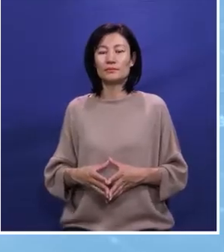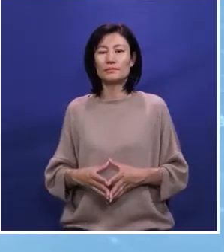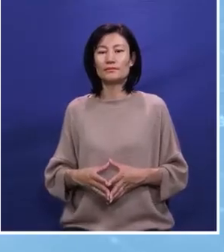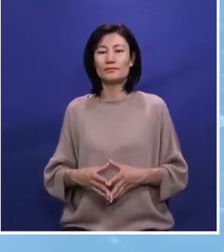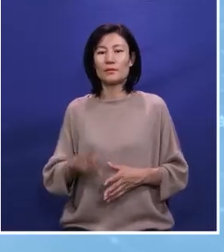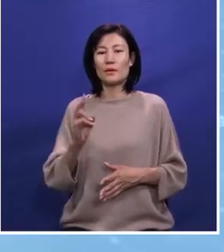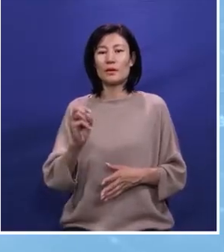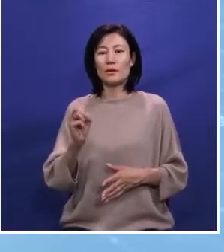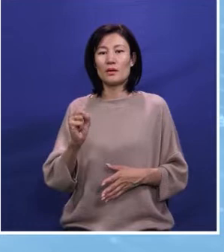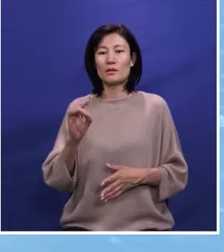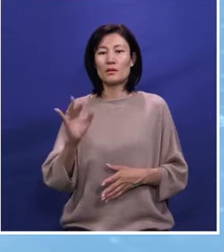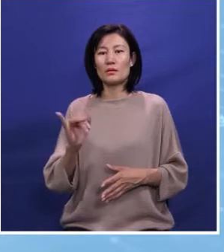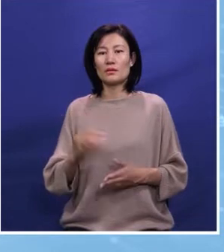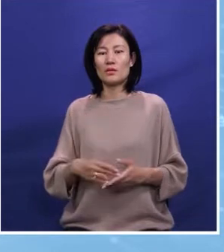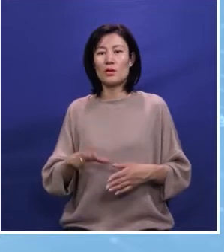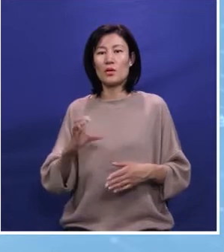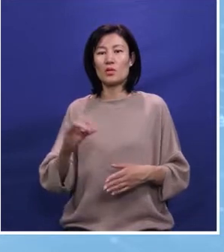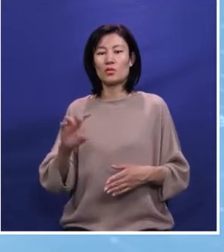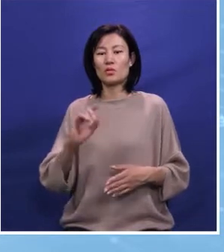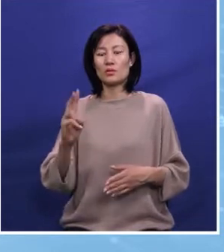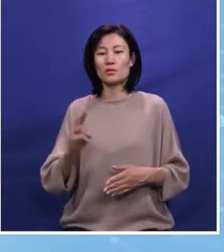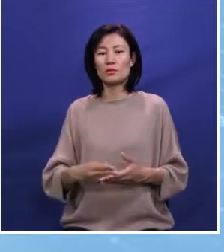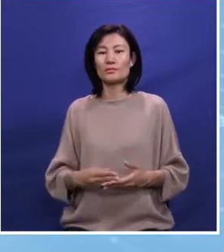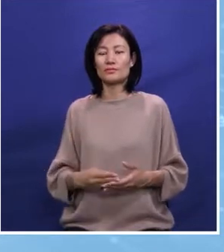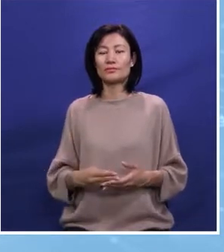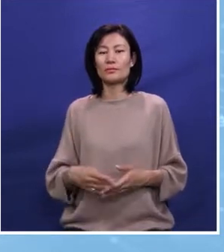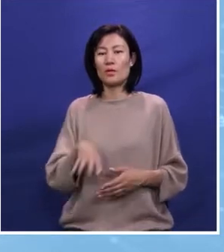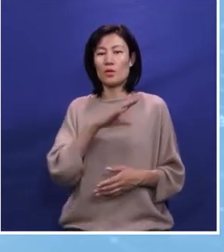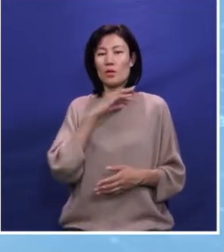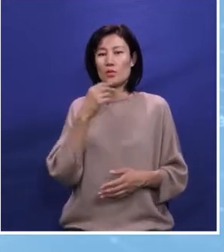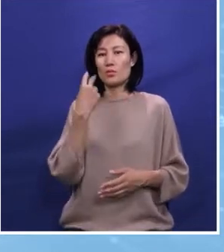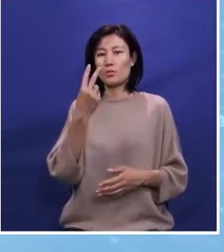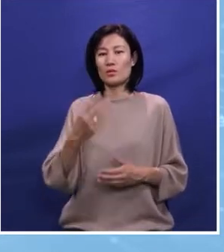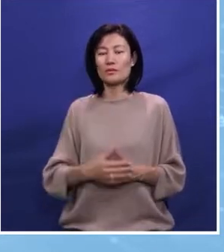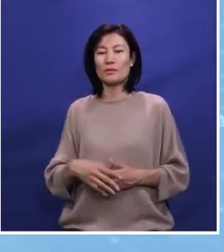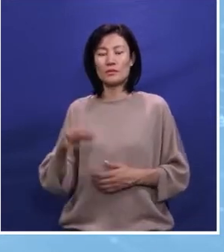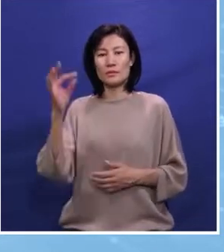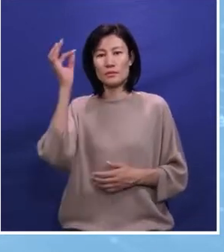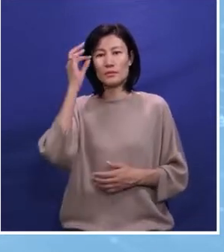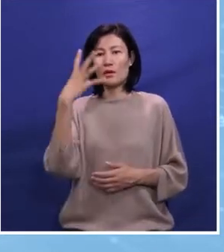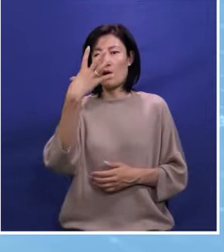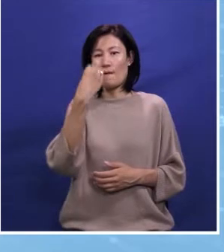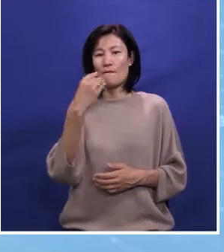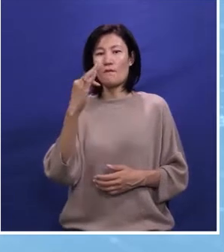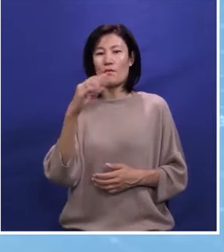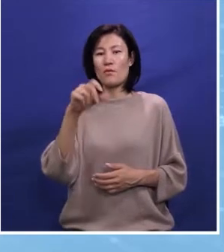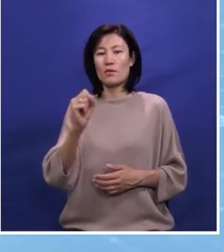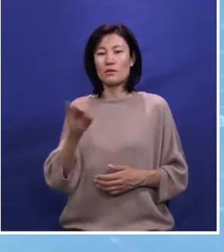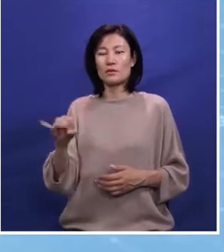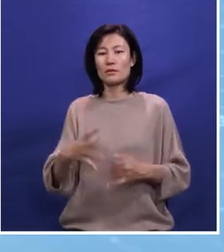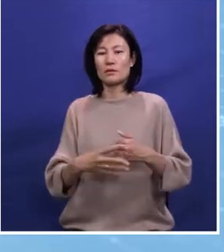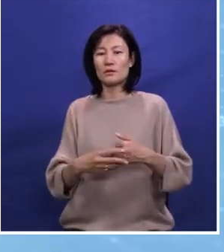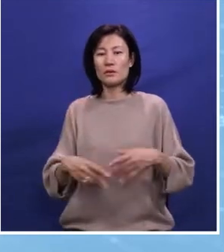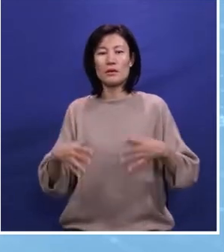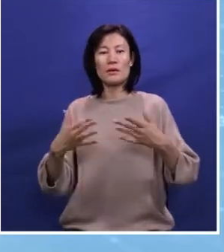Қарт Қаратау бөктерінде орналасқан Созақ ауданында құнды дүниелер көп. Көруге де, естелікке суретке түсуге де болатын қасиетті